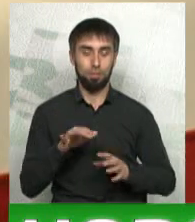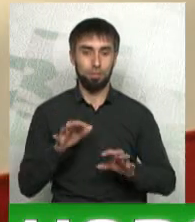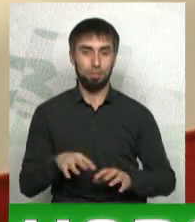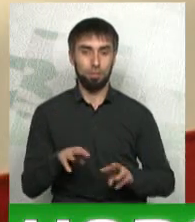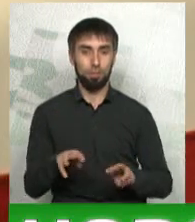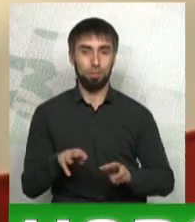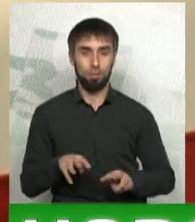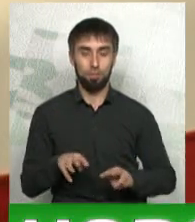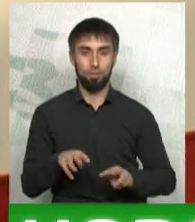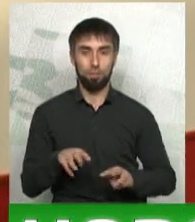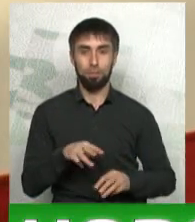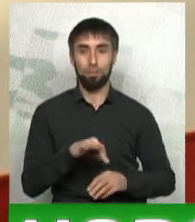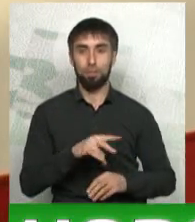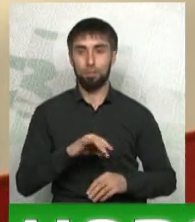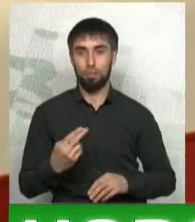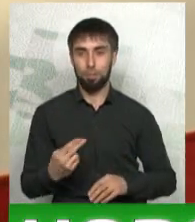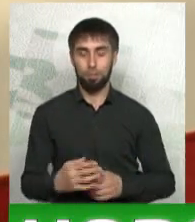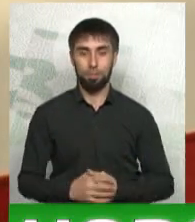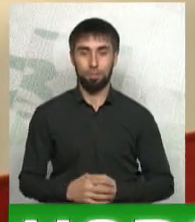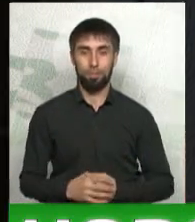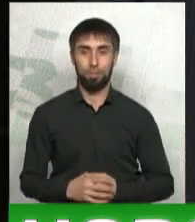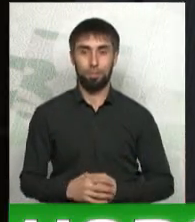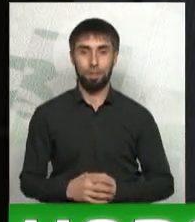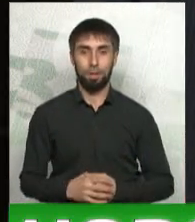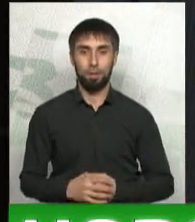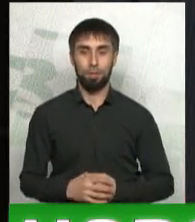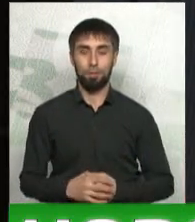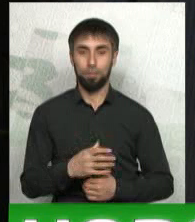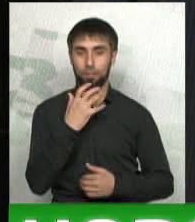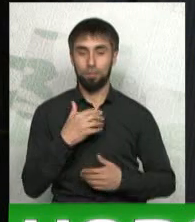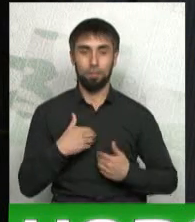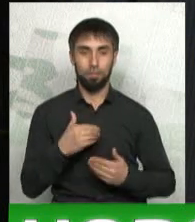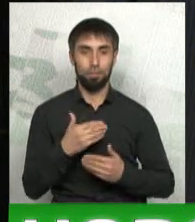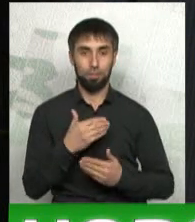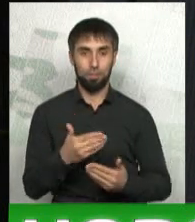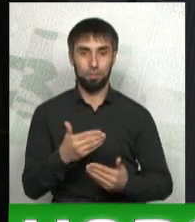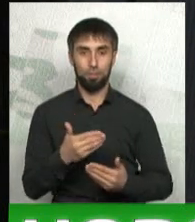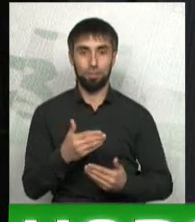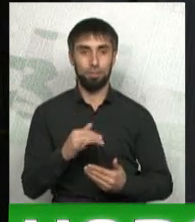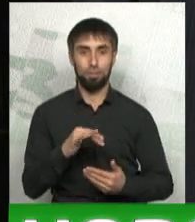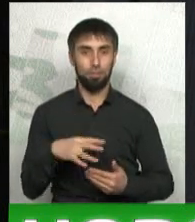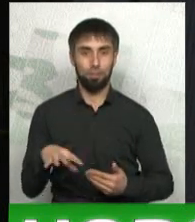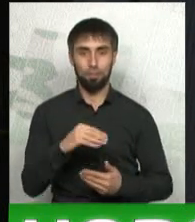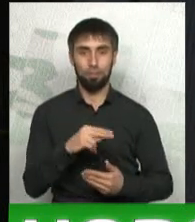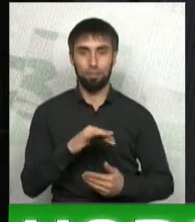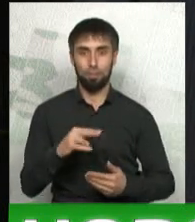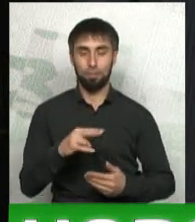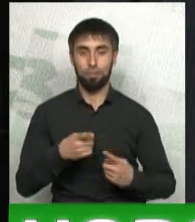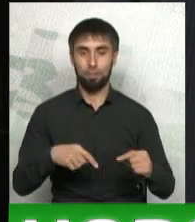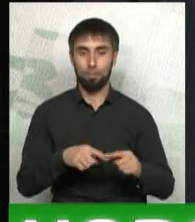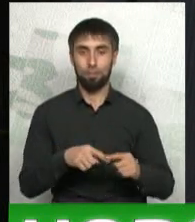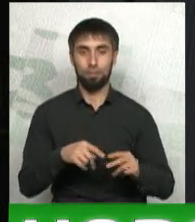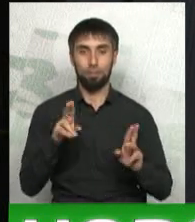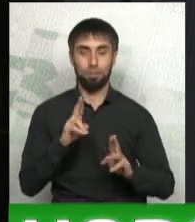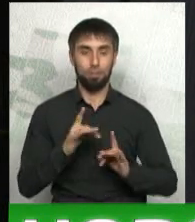представители Министерства по внешним связям, печати и информации. Тепло поздравляем вас и всех членов организации с